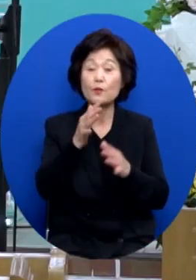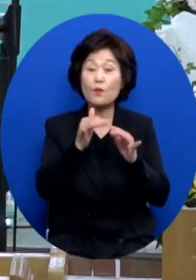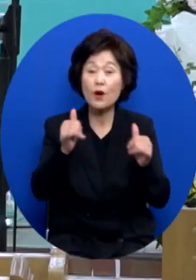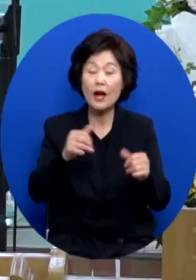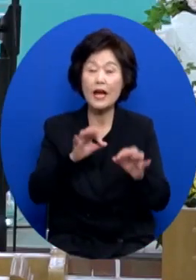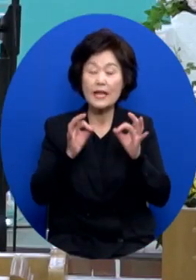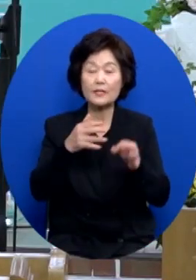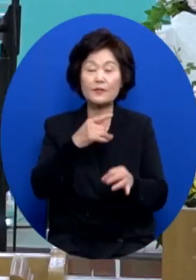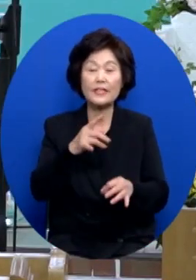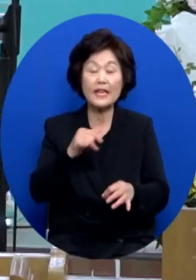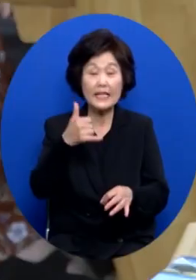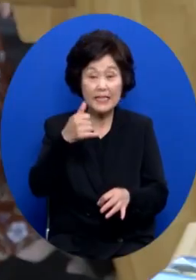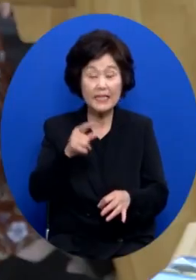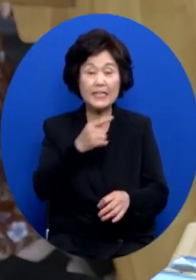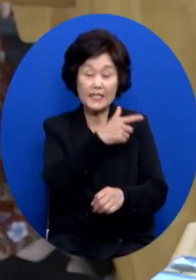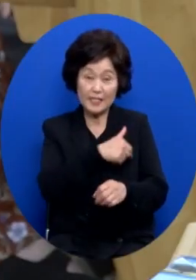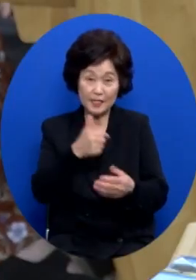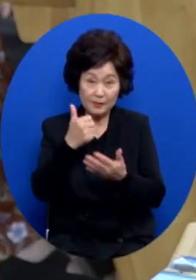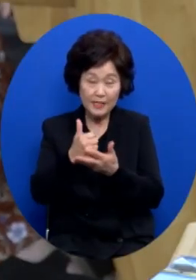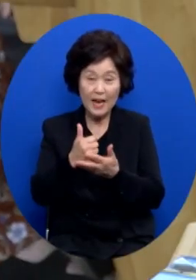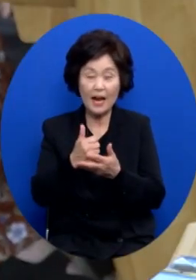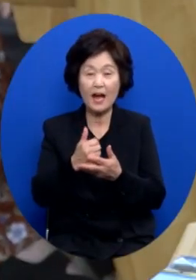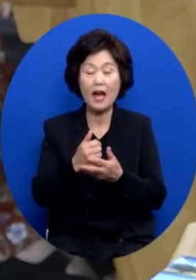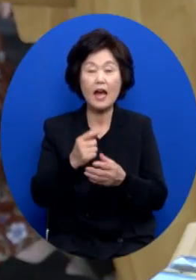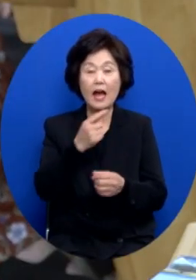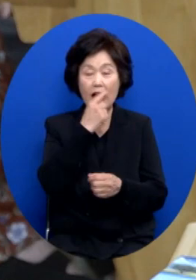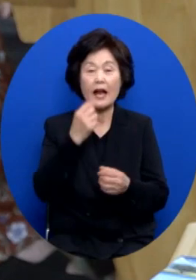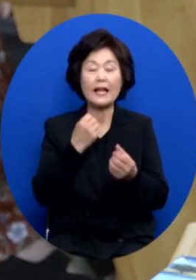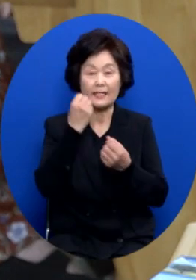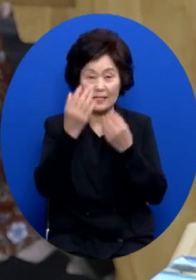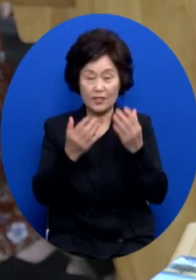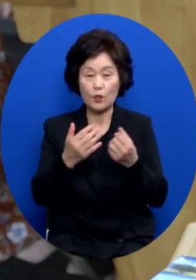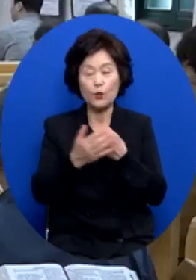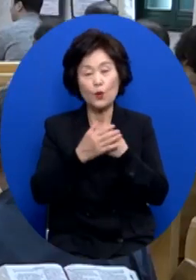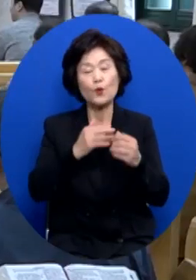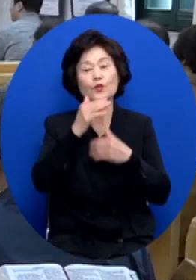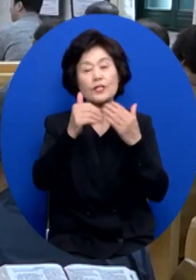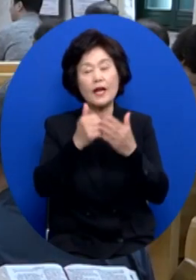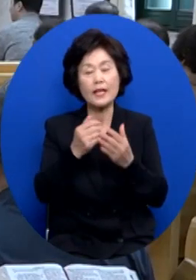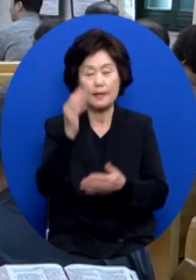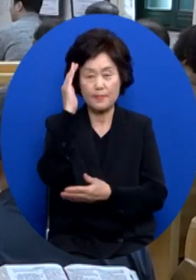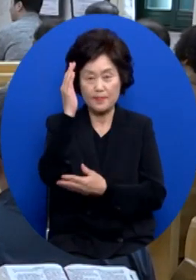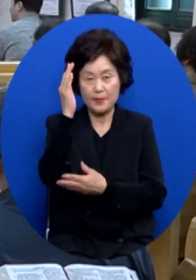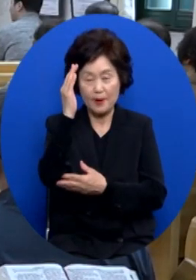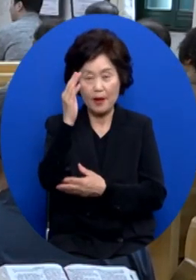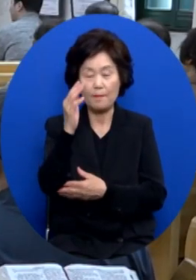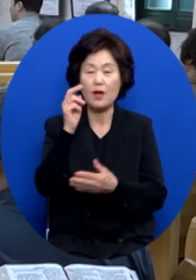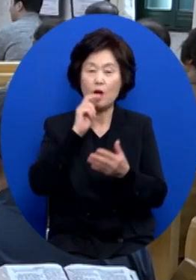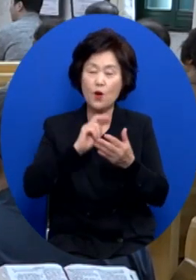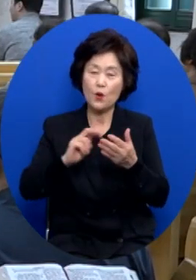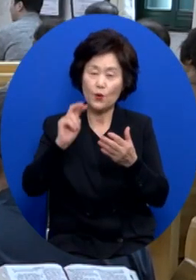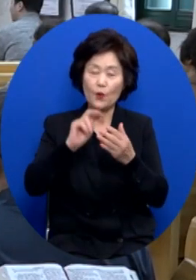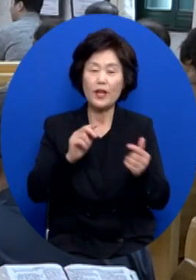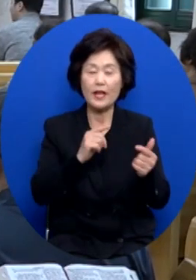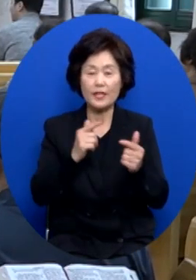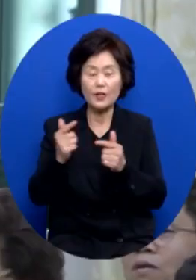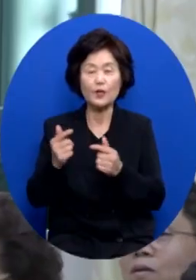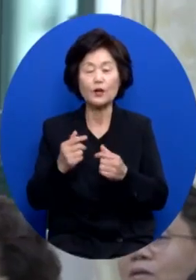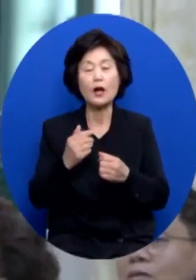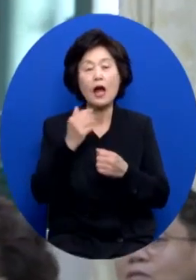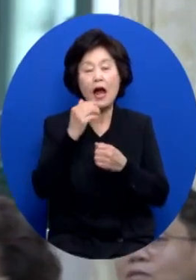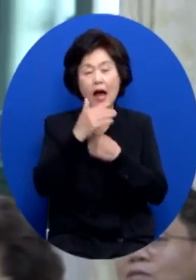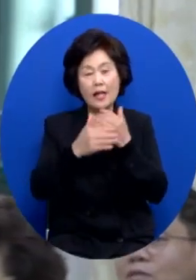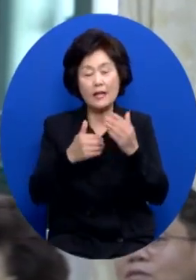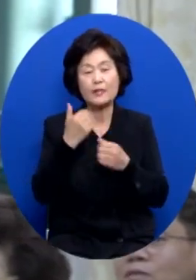집사가 간증자로 나서 도우시는 하나님을 전하며 오페라 투란도트의 아리아 내순 노르마 하나님의 은혜 등